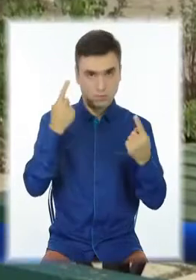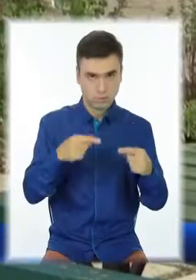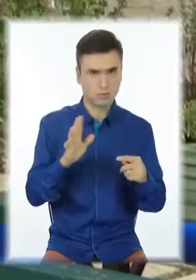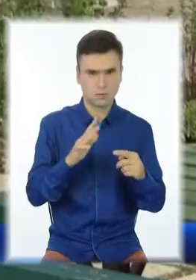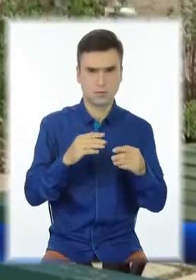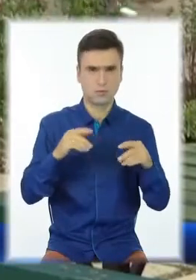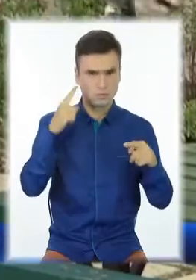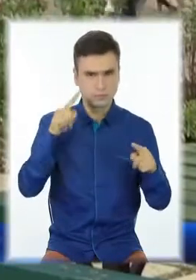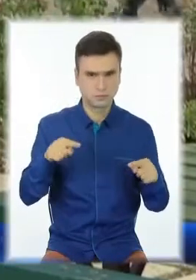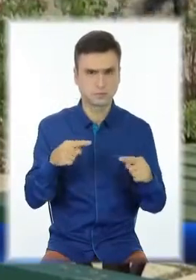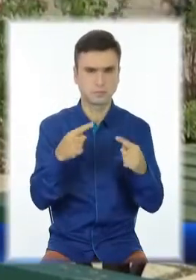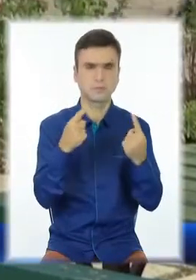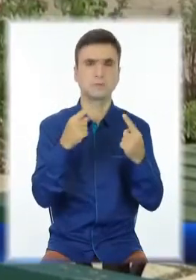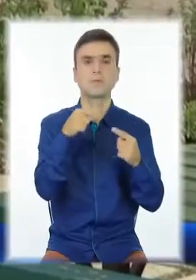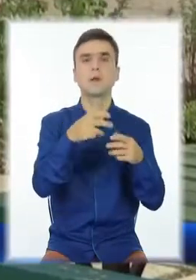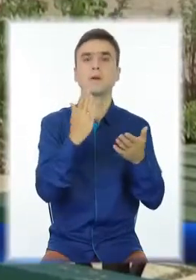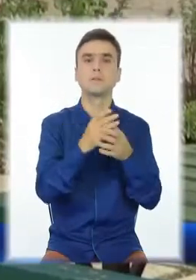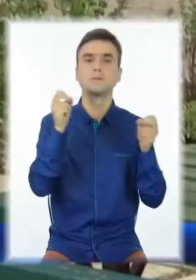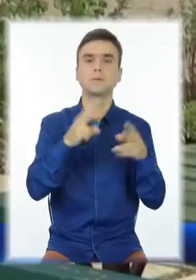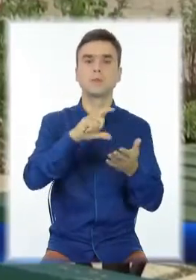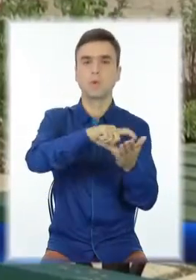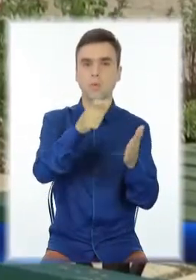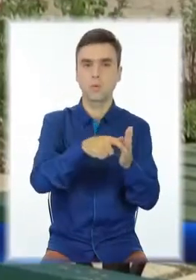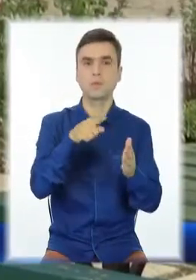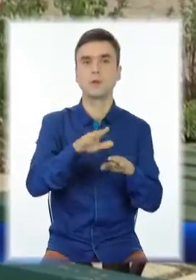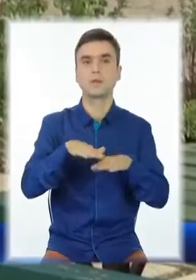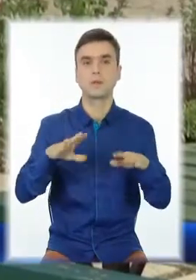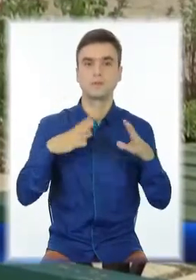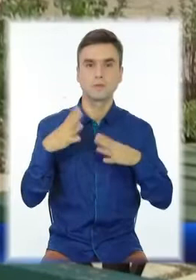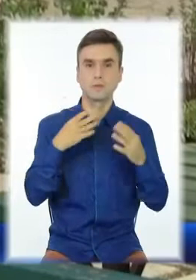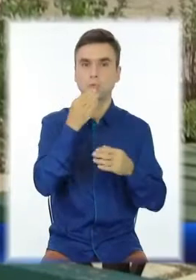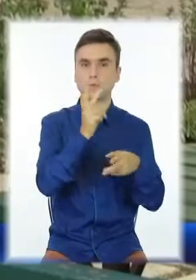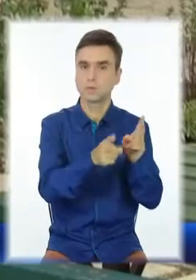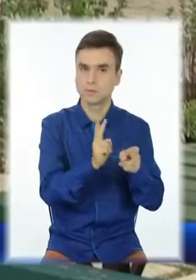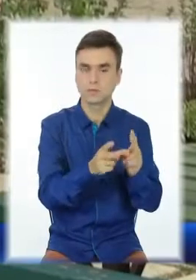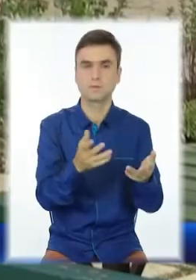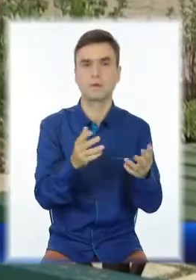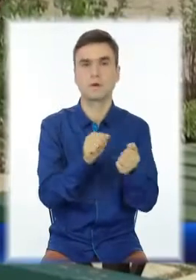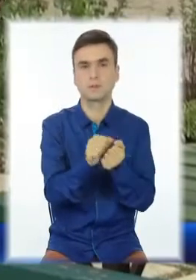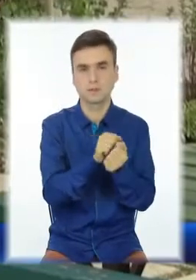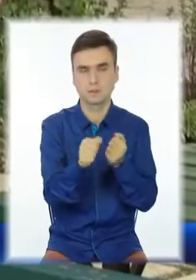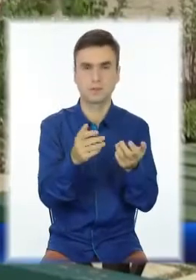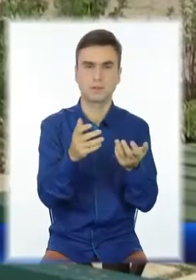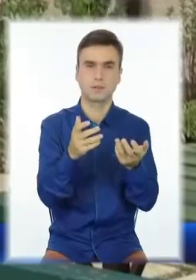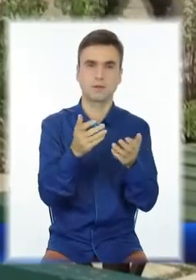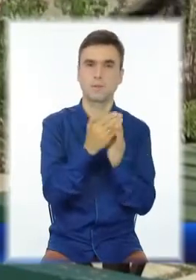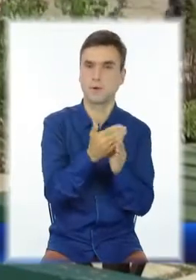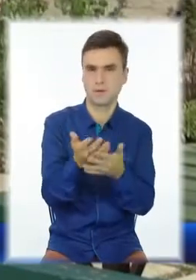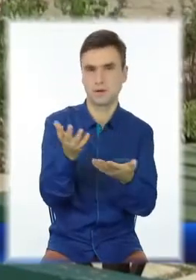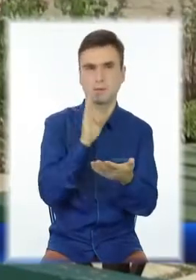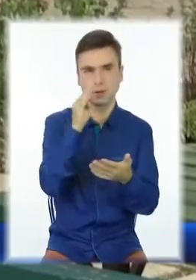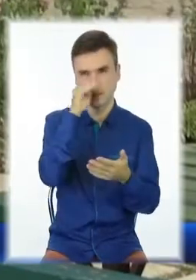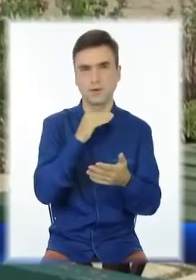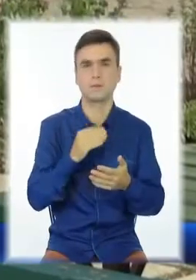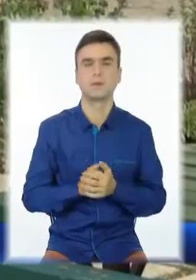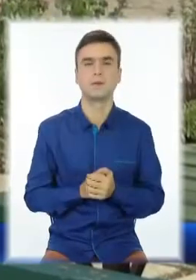спеціально розроблений для діток, там, де вони готують і кушають, і вони там навчаються і стирати, і допомагати і